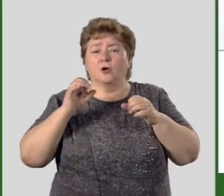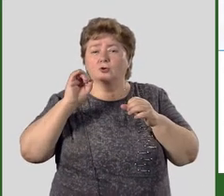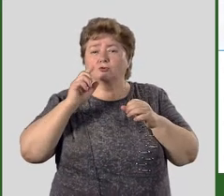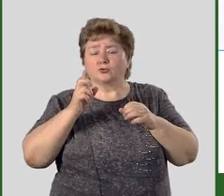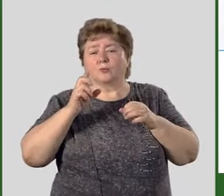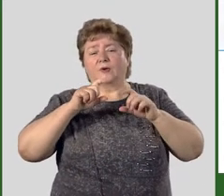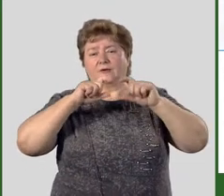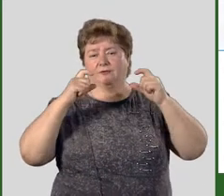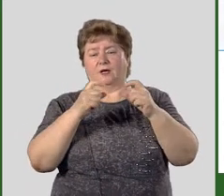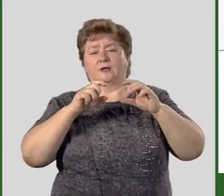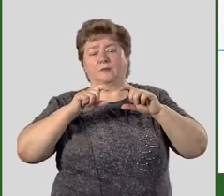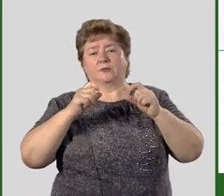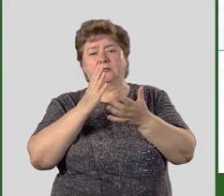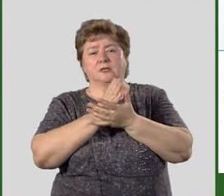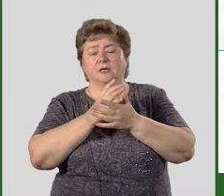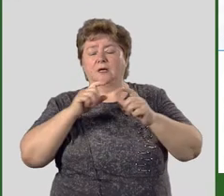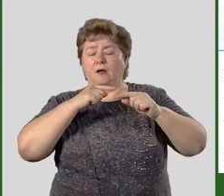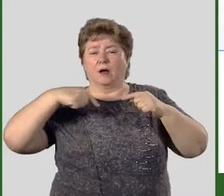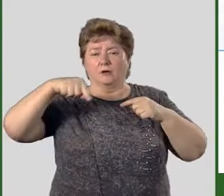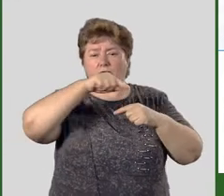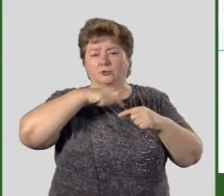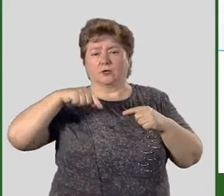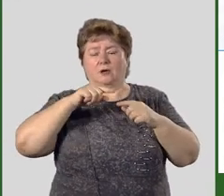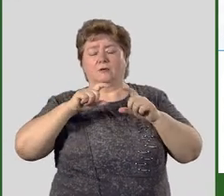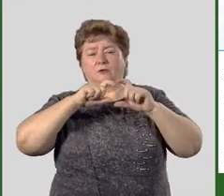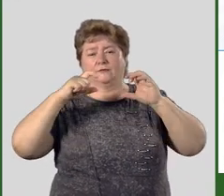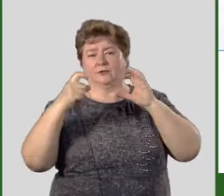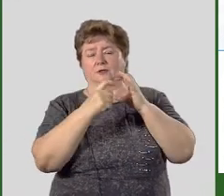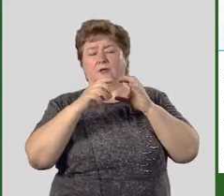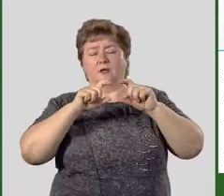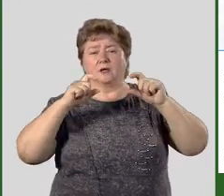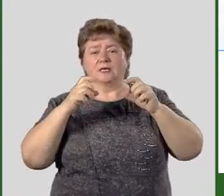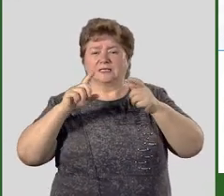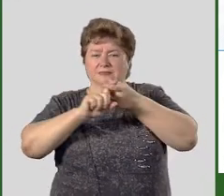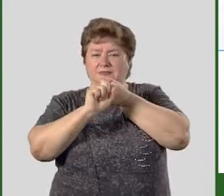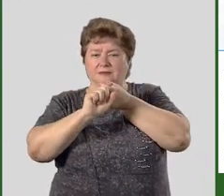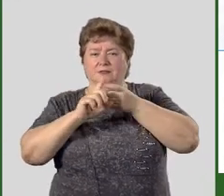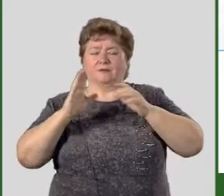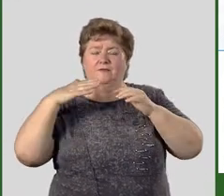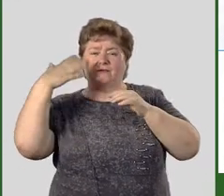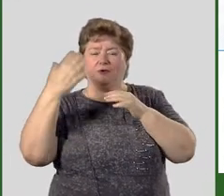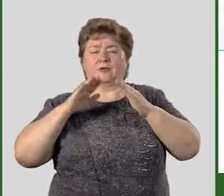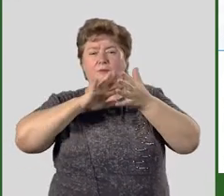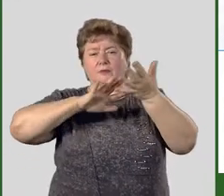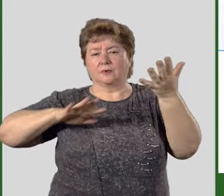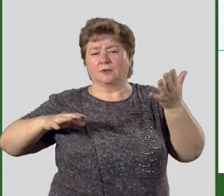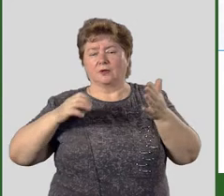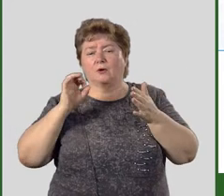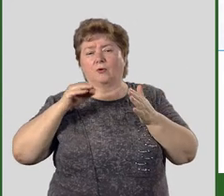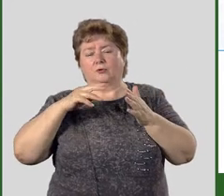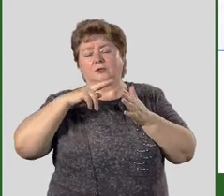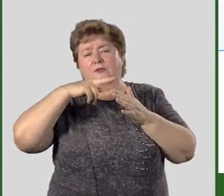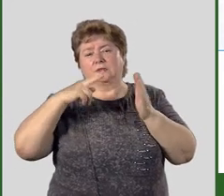Субэкваториальные пояса окружают экваториальный пояс, смыкаясь на востоке и простираются от